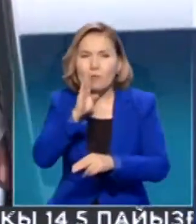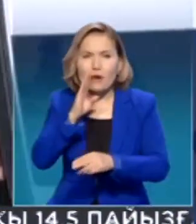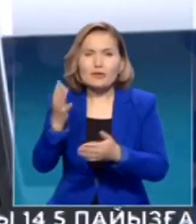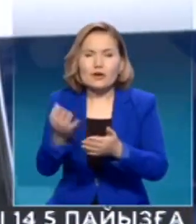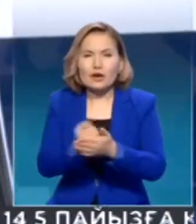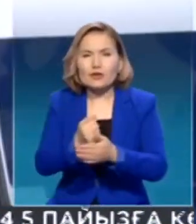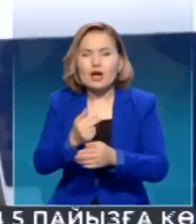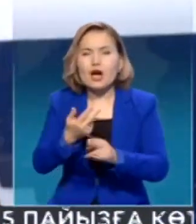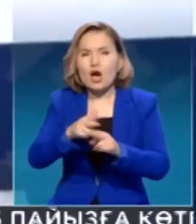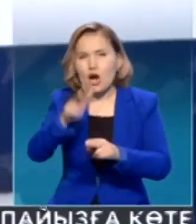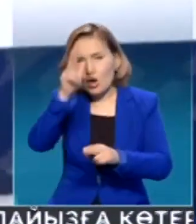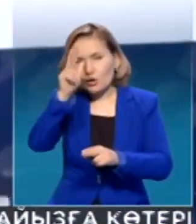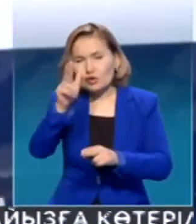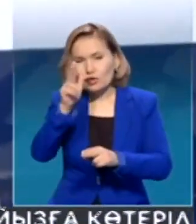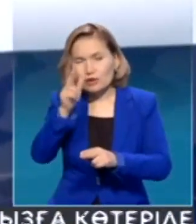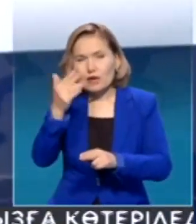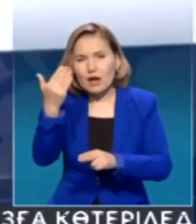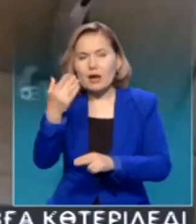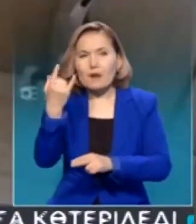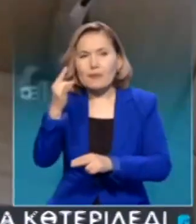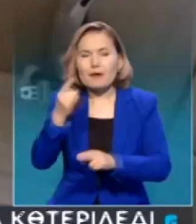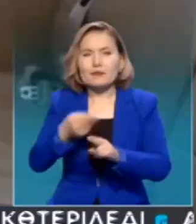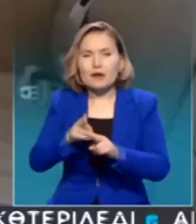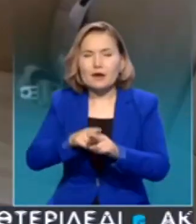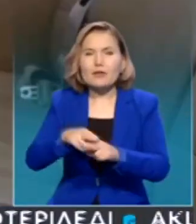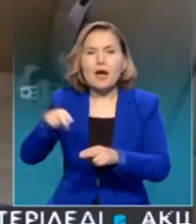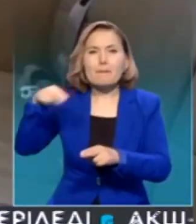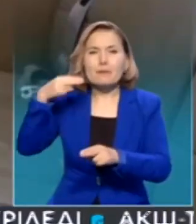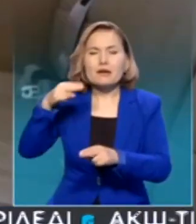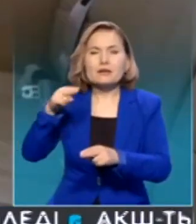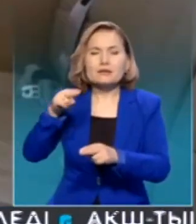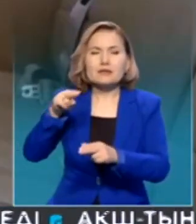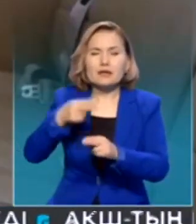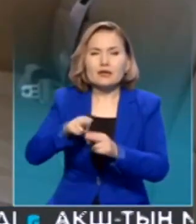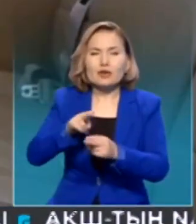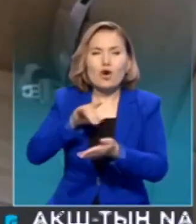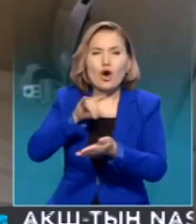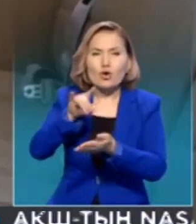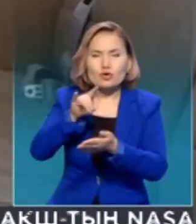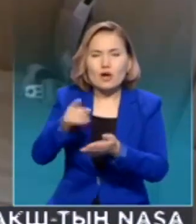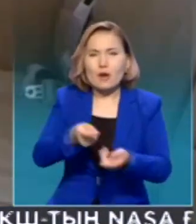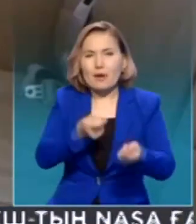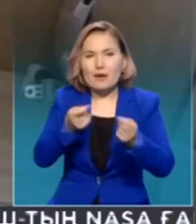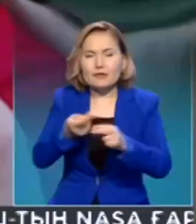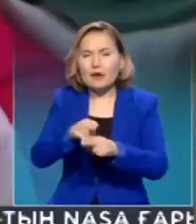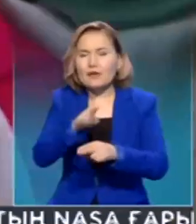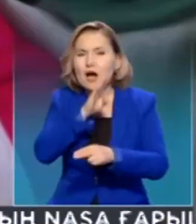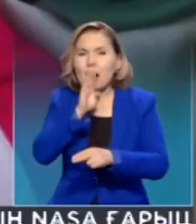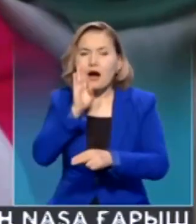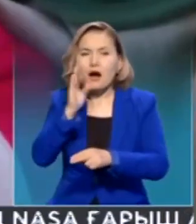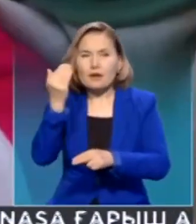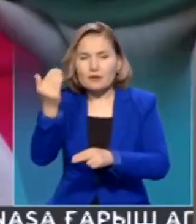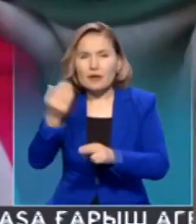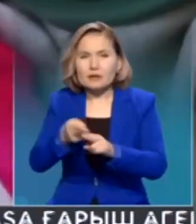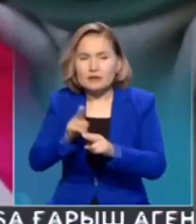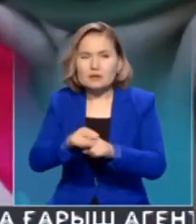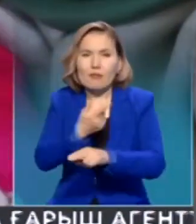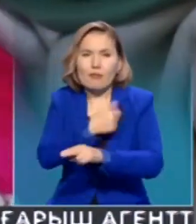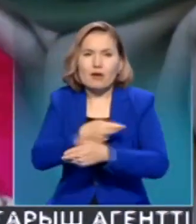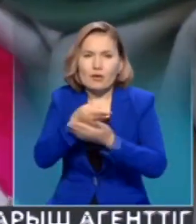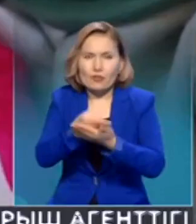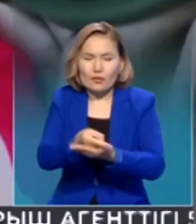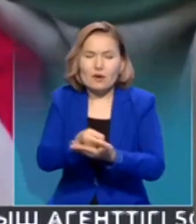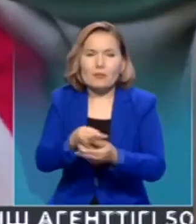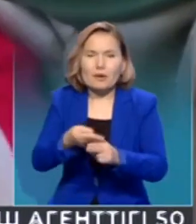жарым айлық Витин есімді қыз бала президент ұшағымен Анкара қаласынан Аданаға жеткізілді. Өйткені анасы осындағы ауруханада ем алып жатыр.